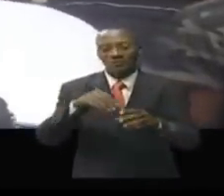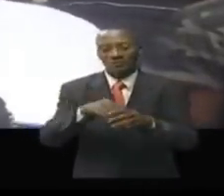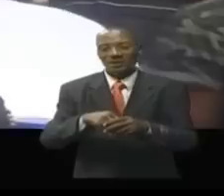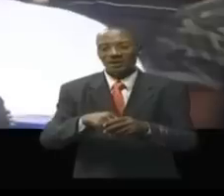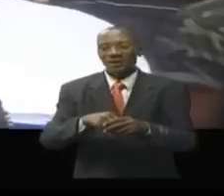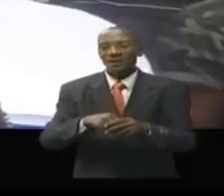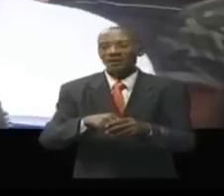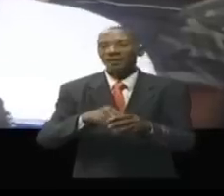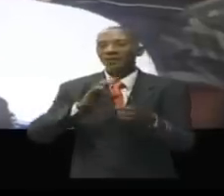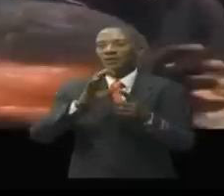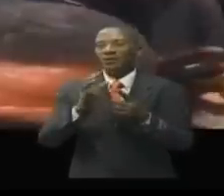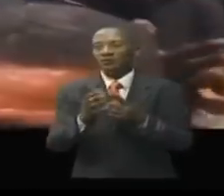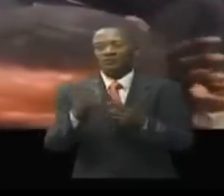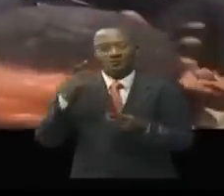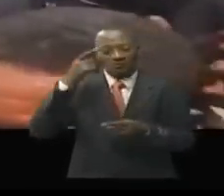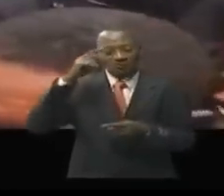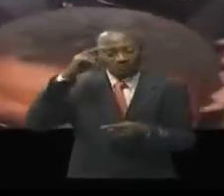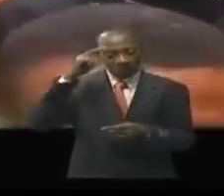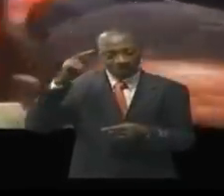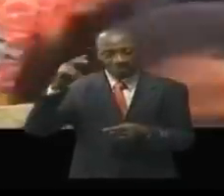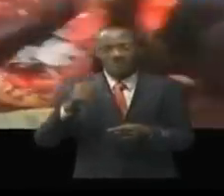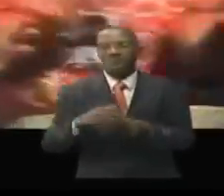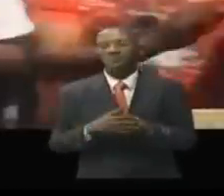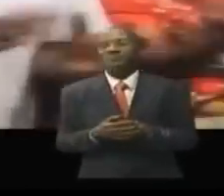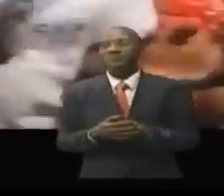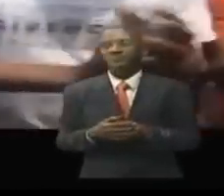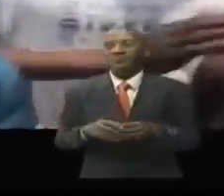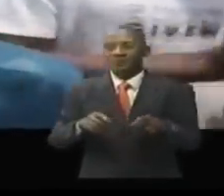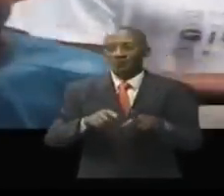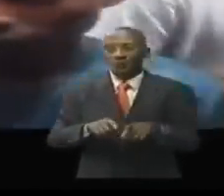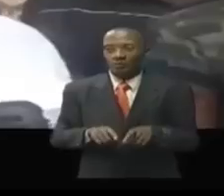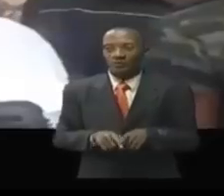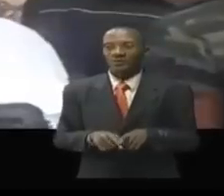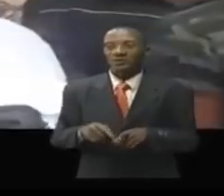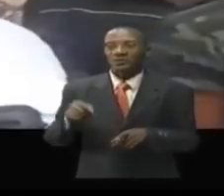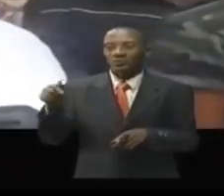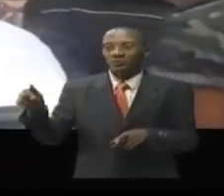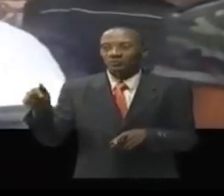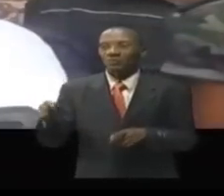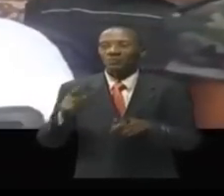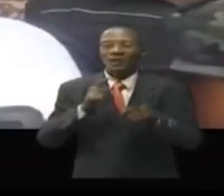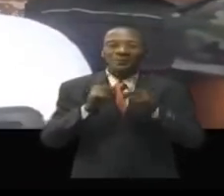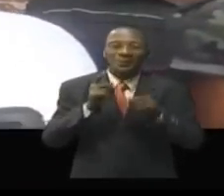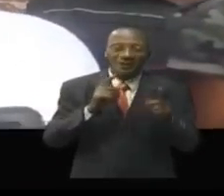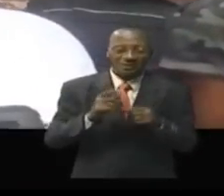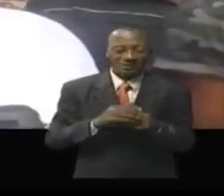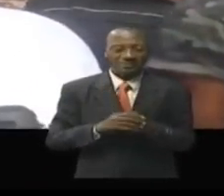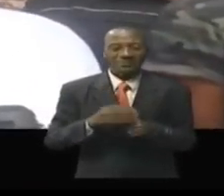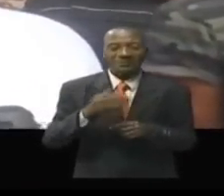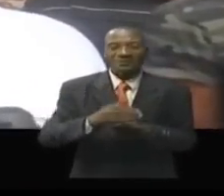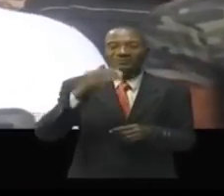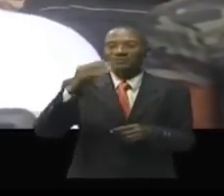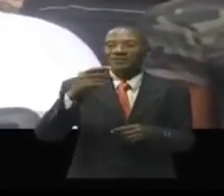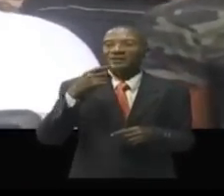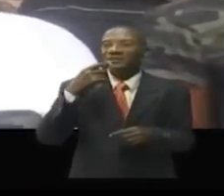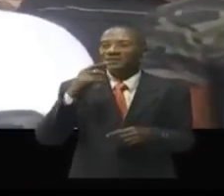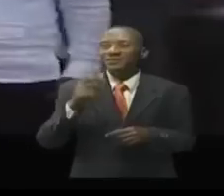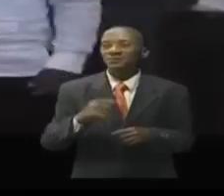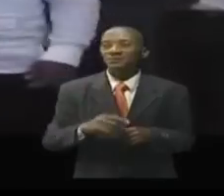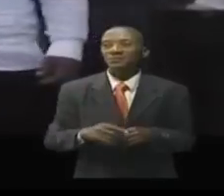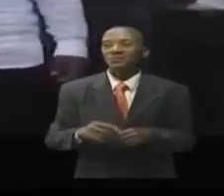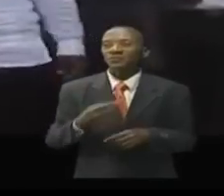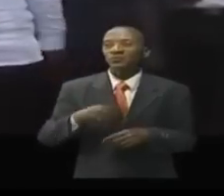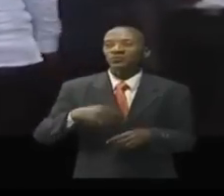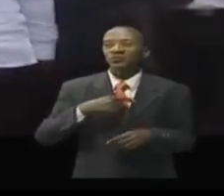Luanga, a lancé depuis son arrivée à la tête de cette municipalité l'opération d'assainissement des différents coins et recoins de